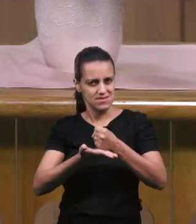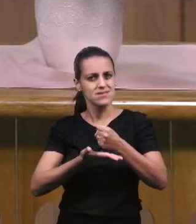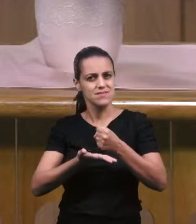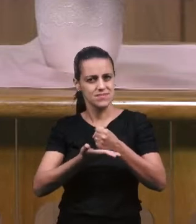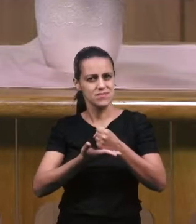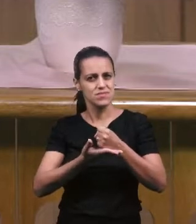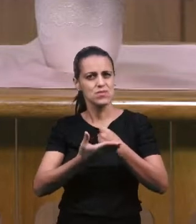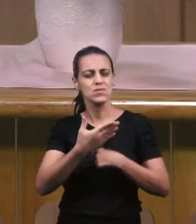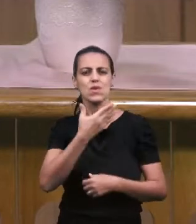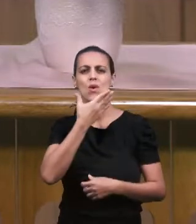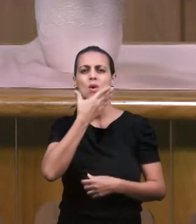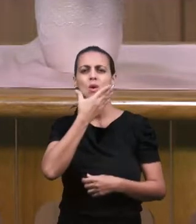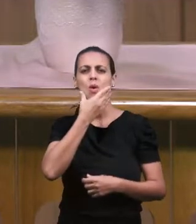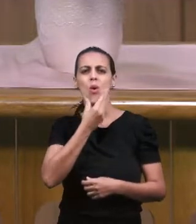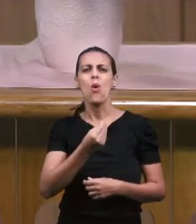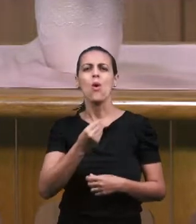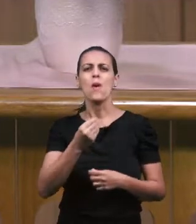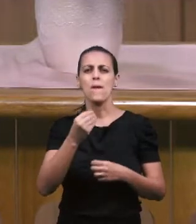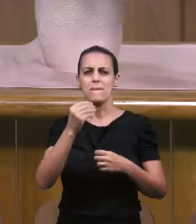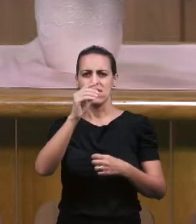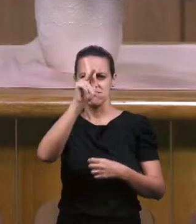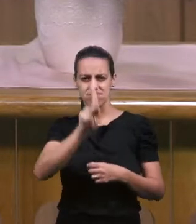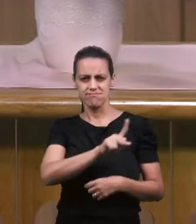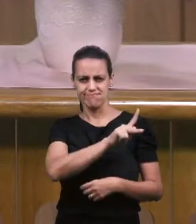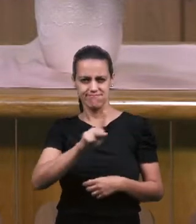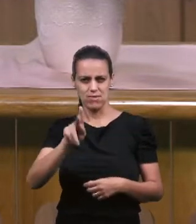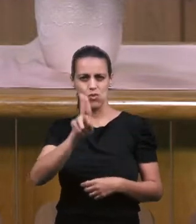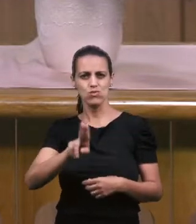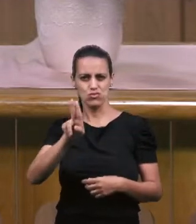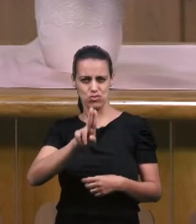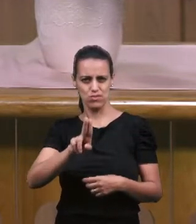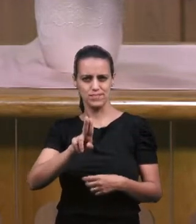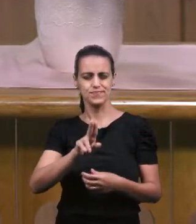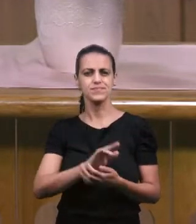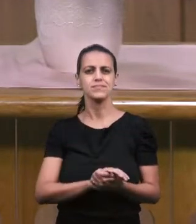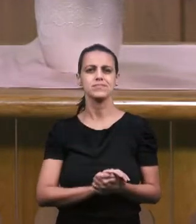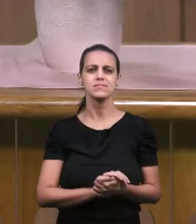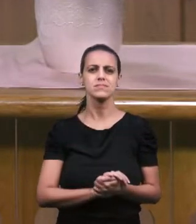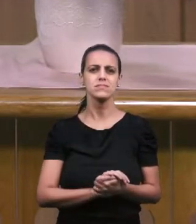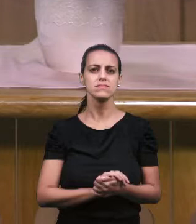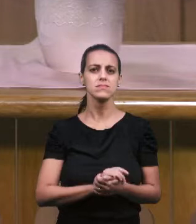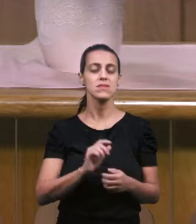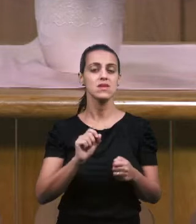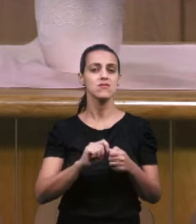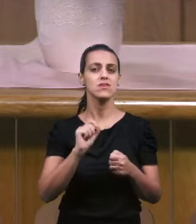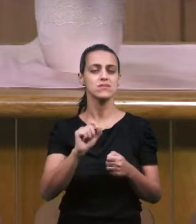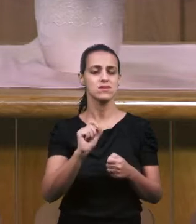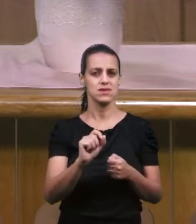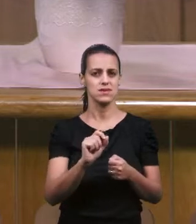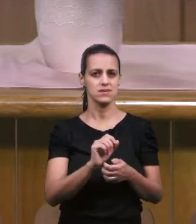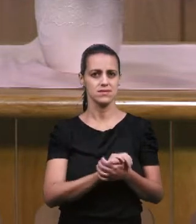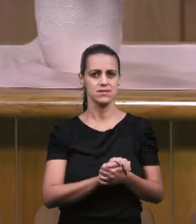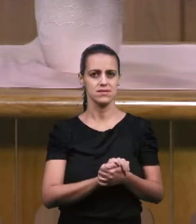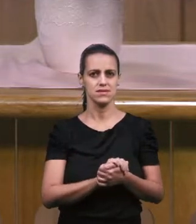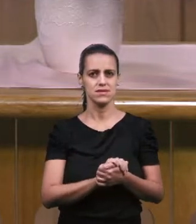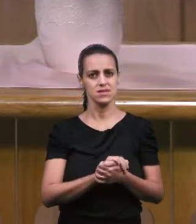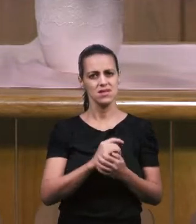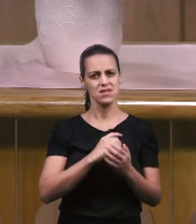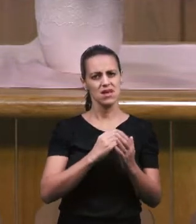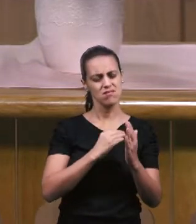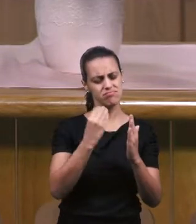utilisés par Thomas d'Aquin. Donc, il a basé ses thèses qui étaient passées à